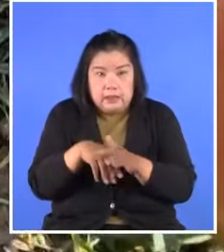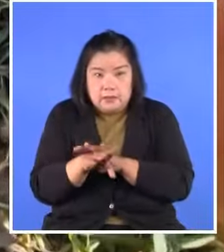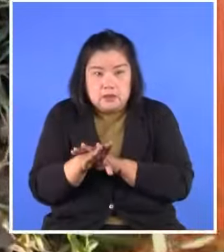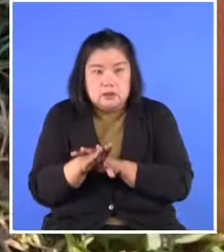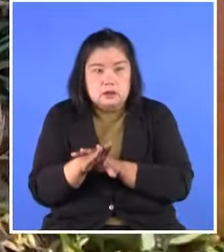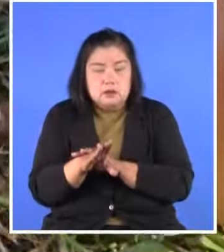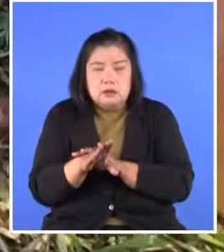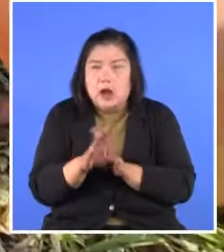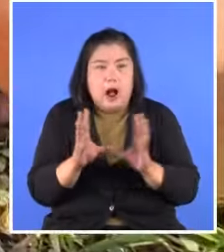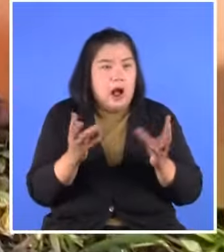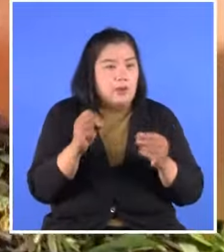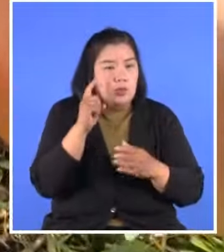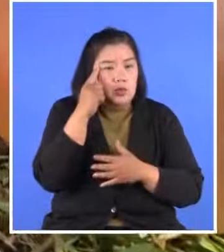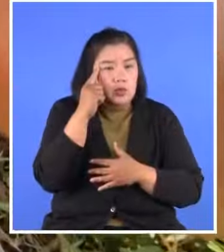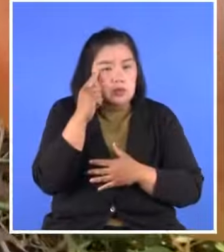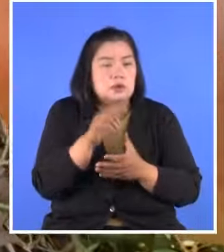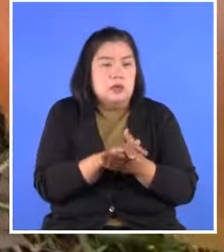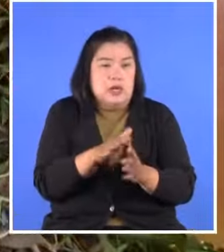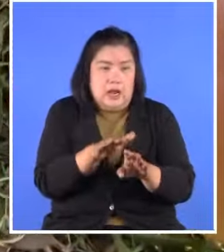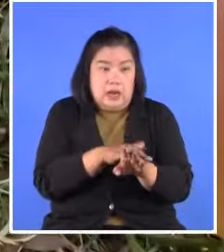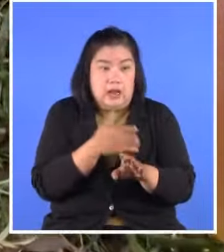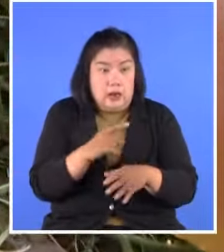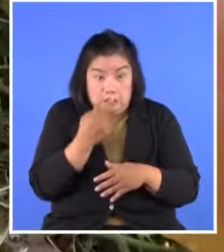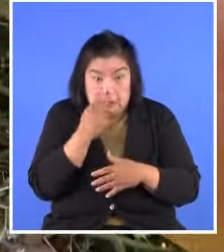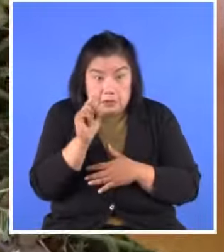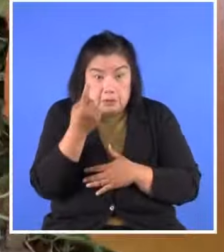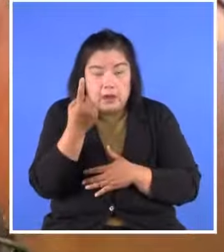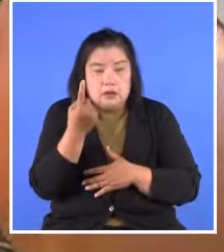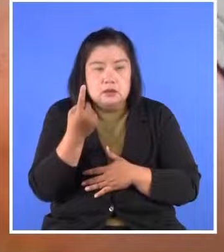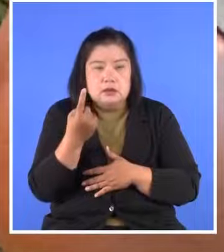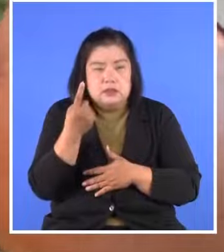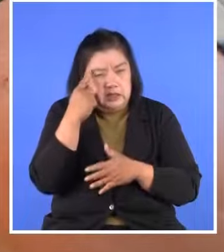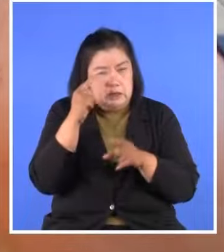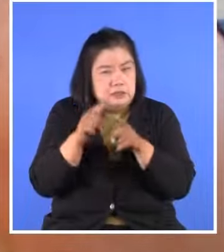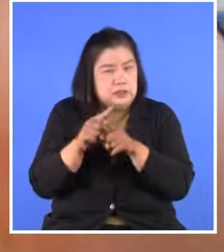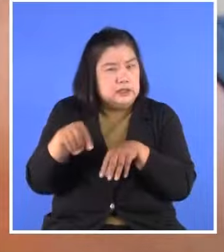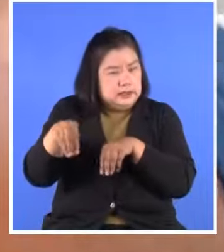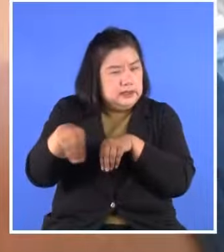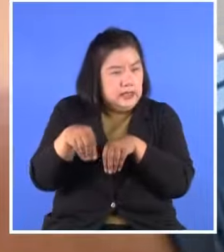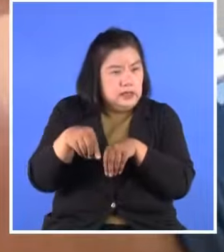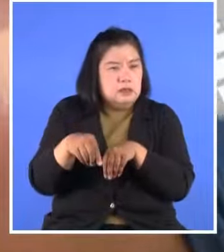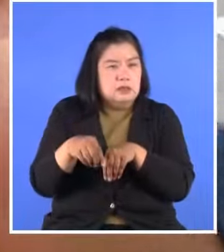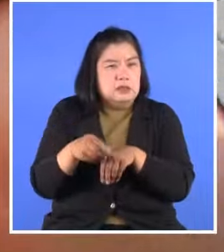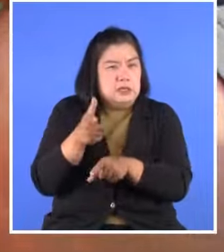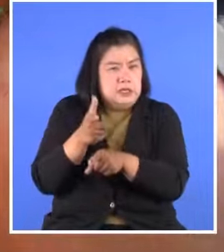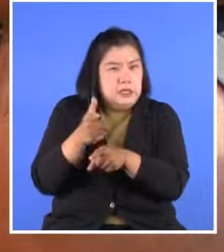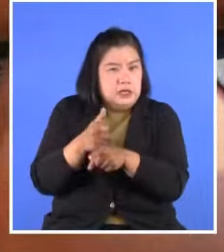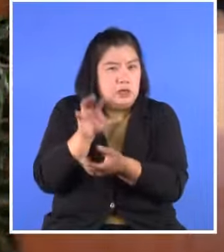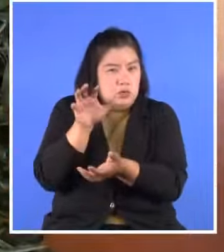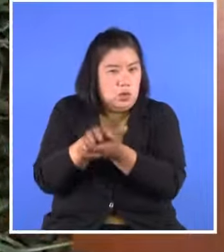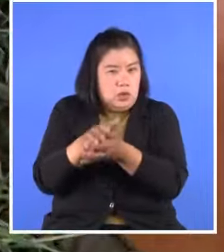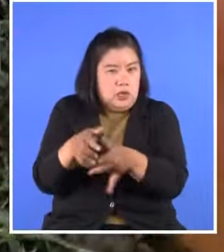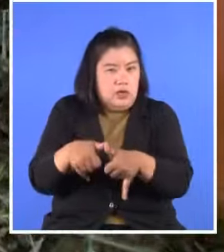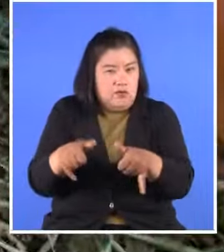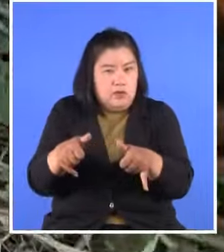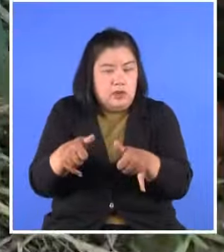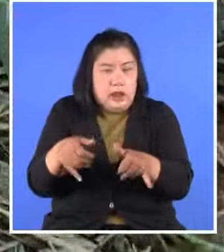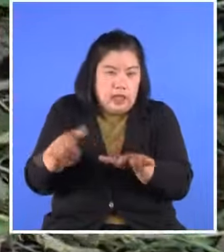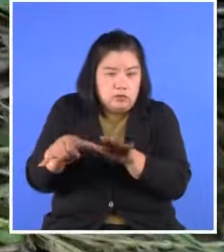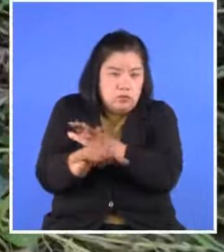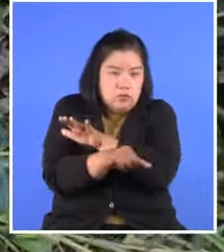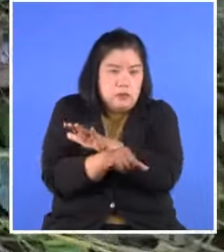ไปไหนก็ไม่รู้ล่ะนะครับทีนี้ตัวเนี้ยมาใหม่เนี่ยคาดว่าน่าจะหลดมาจากฟาร์มจระเข้ที่ไหนสักแห่งนึงว่าอย่างงั้นเออคือในตอนแรกจับ